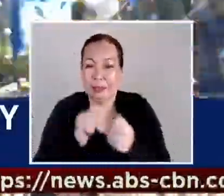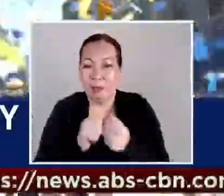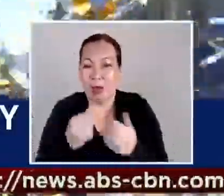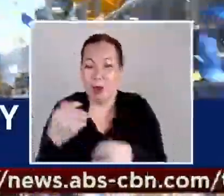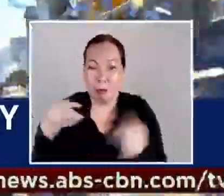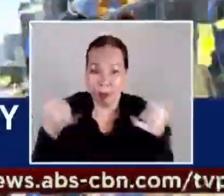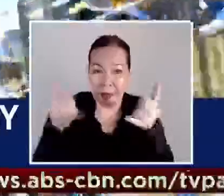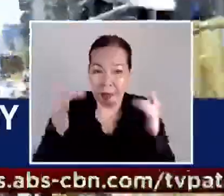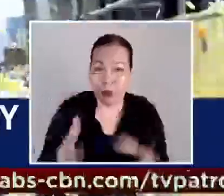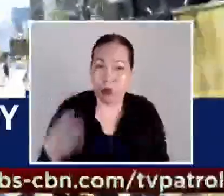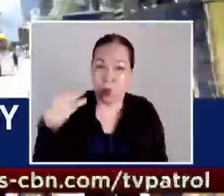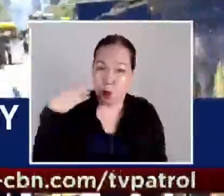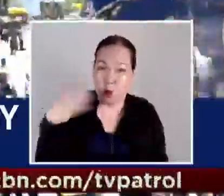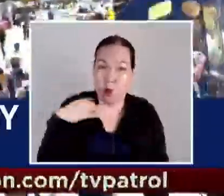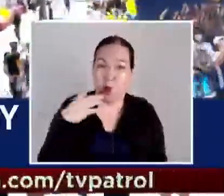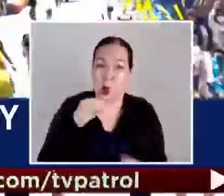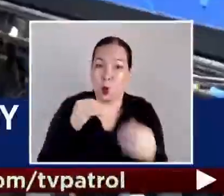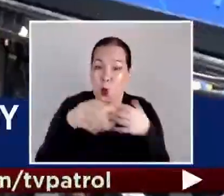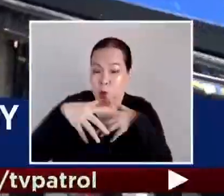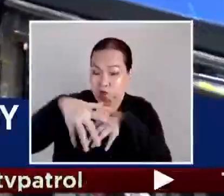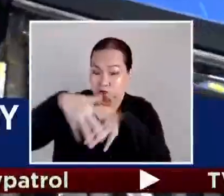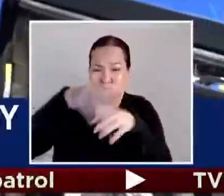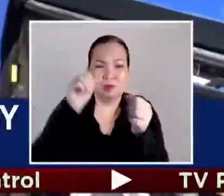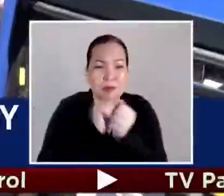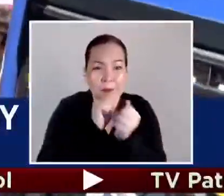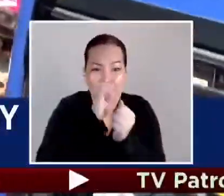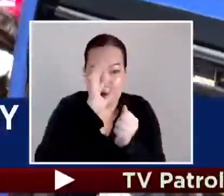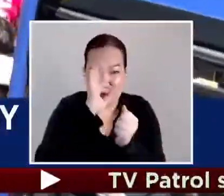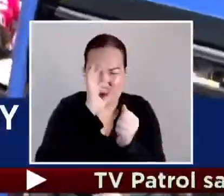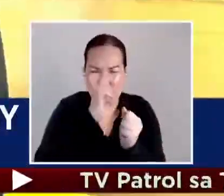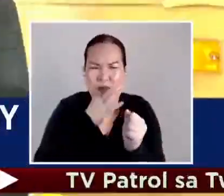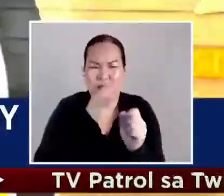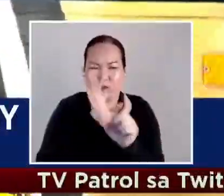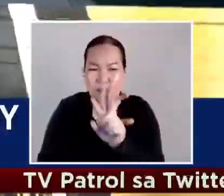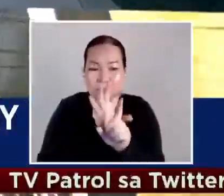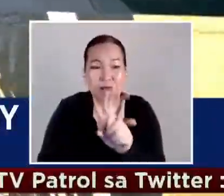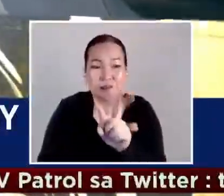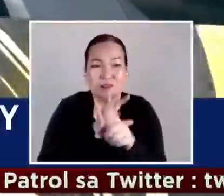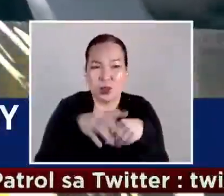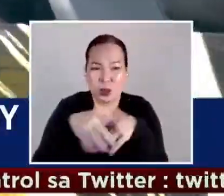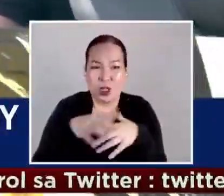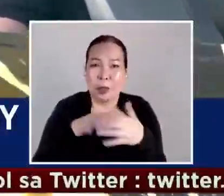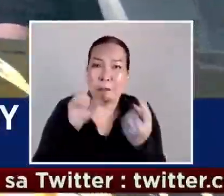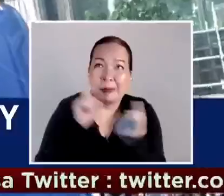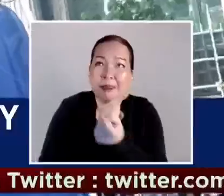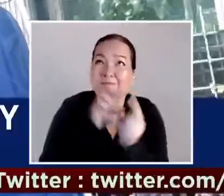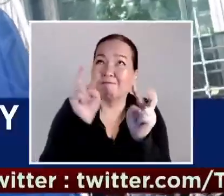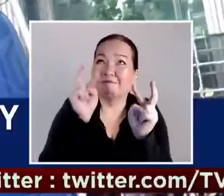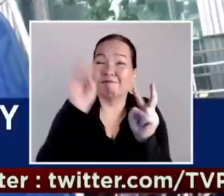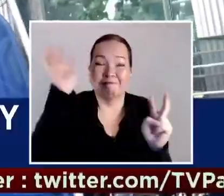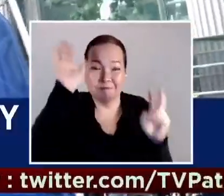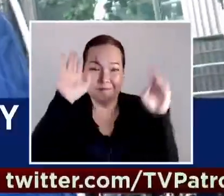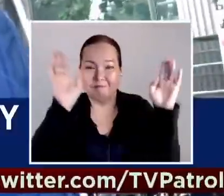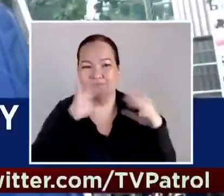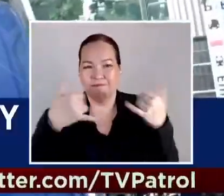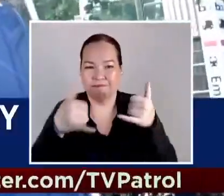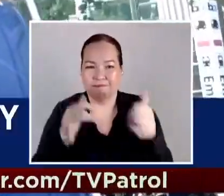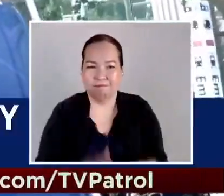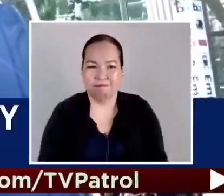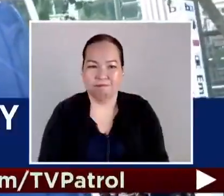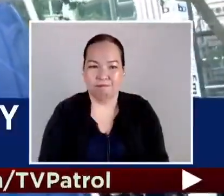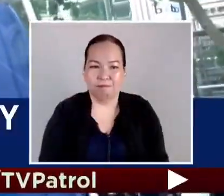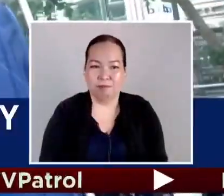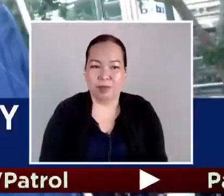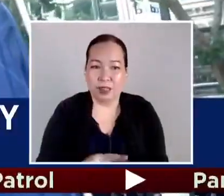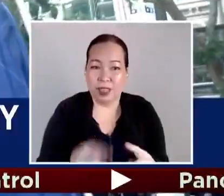ang mga fans, kabilang ang maraming Pinoy, ang nagkaroon pa ng pagkakataon na malapitan ng ilang players. Proud na buhat-buhat ni Steph